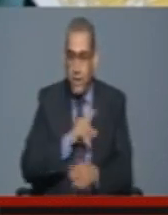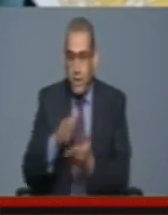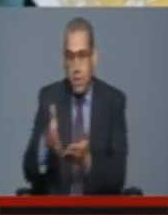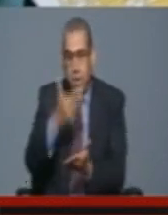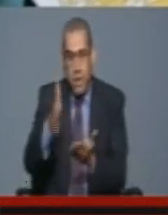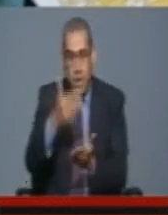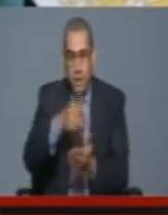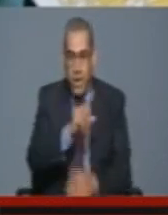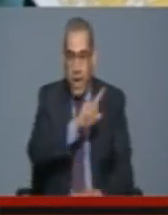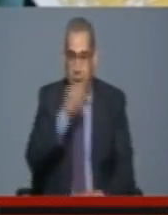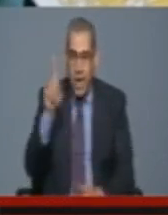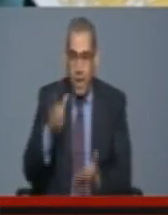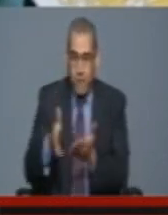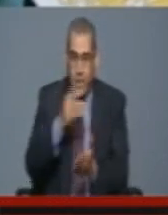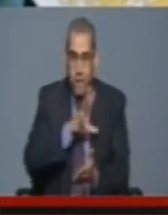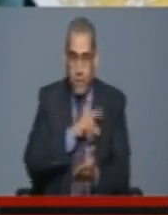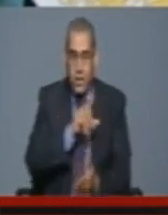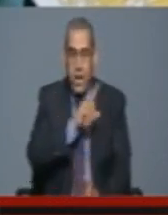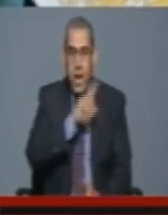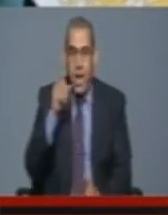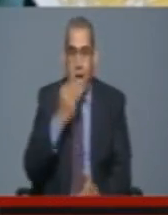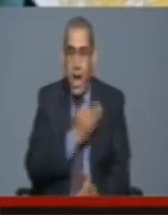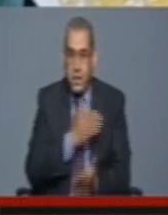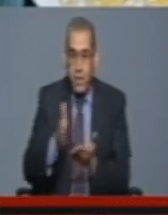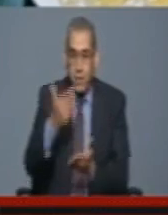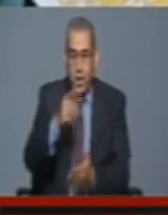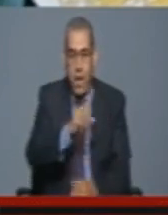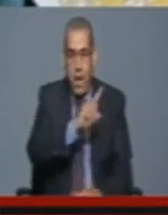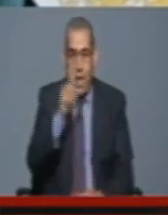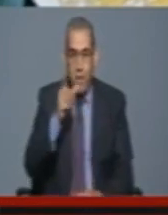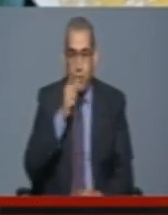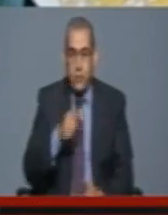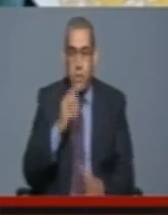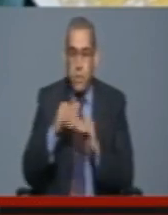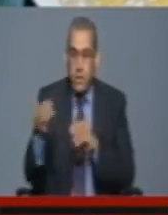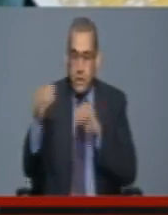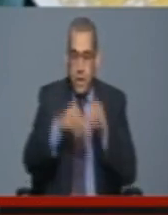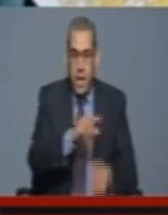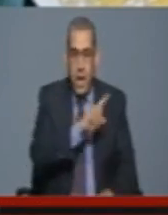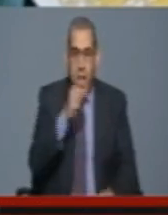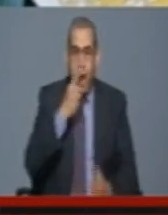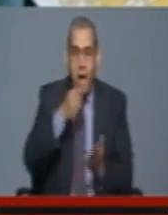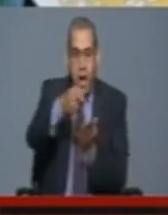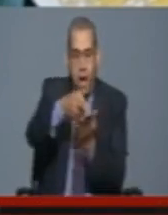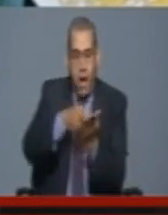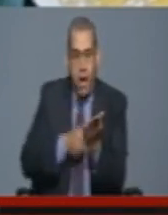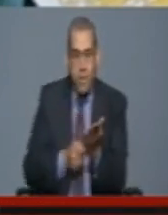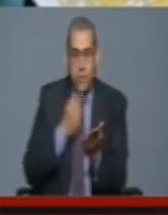لا تهجير للفلسطينيين في قطاع غزة إلى مصر، ده خط أحمر بالنسبة لنا.